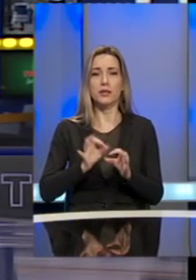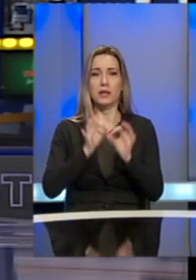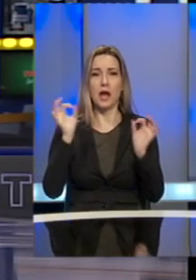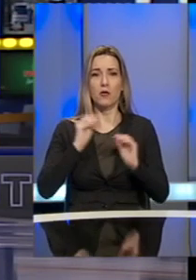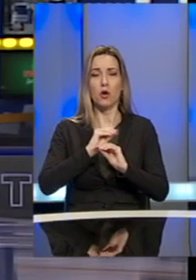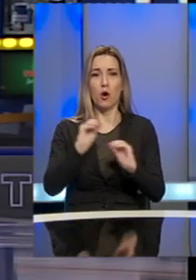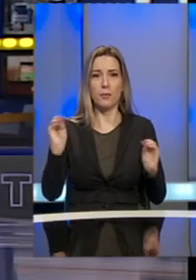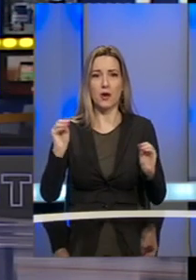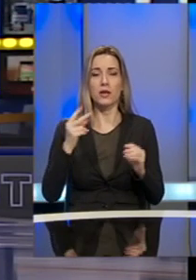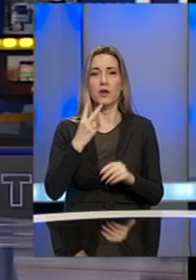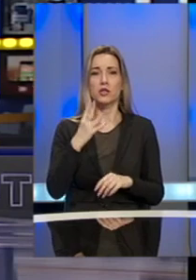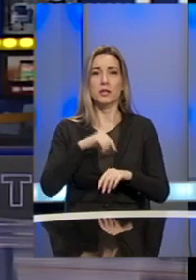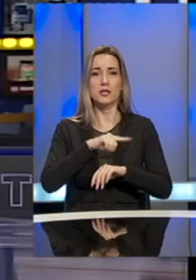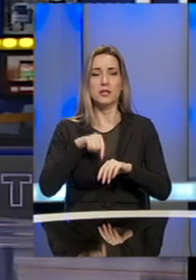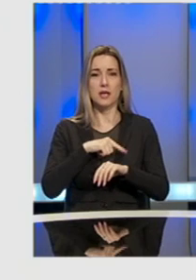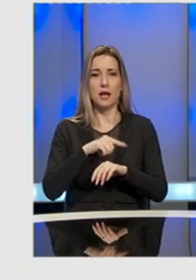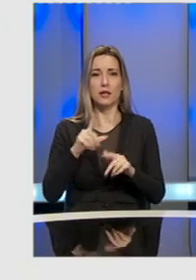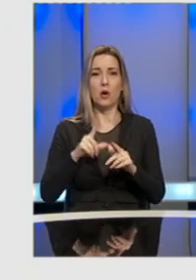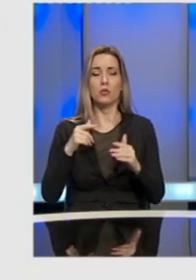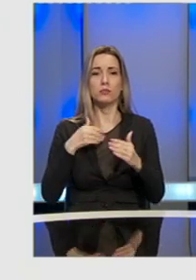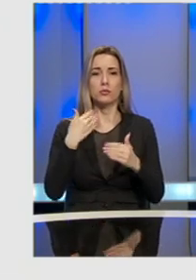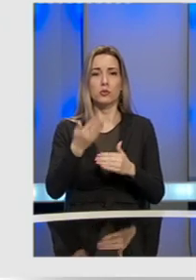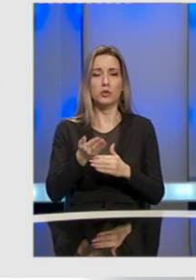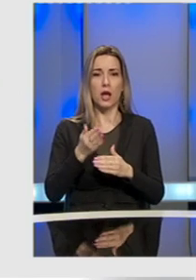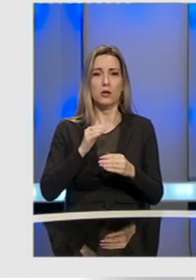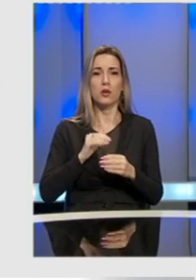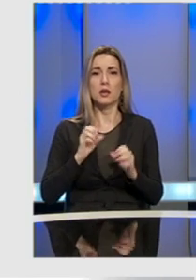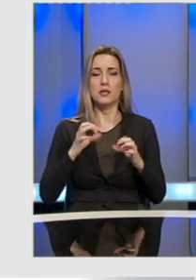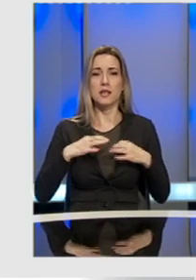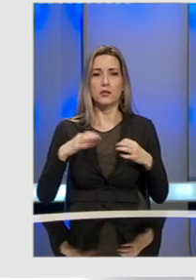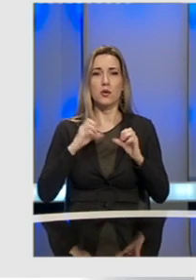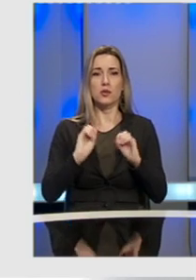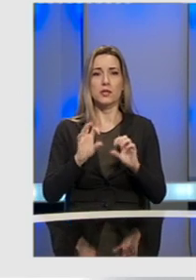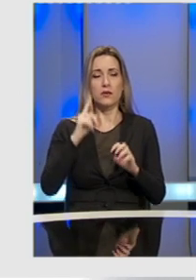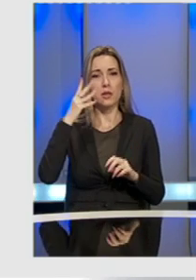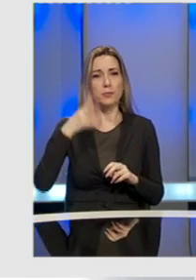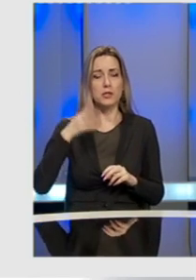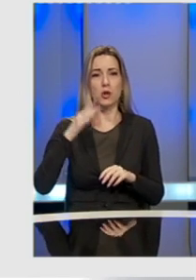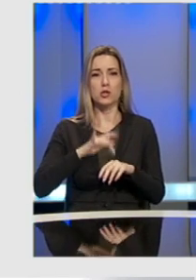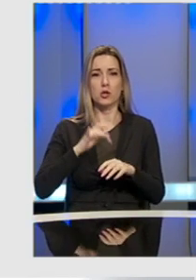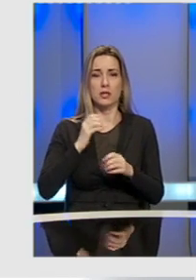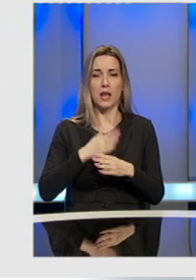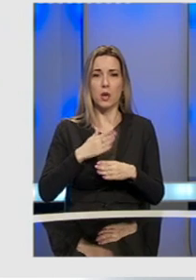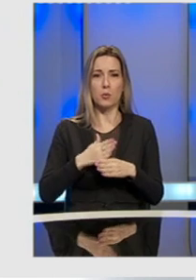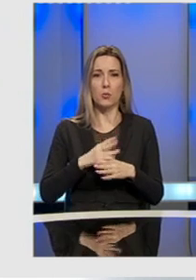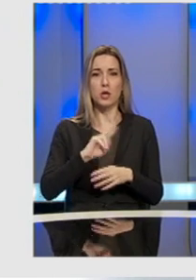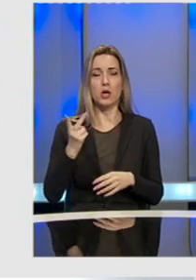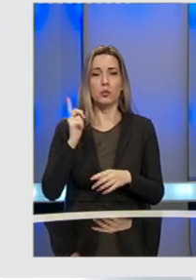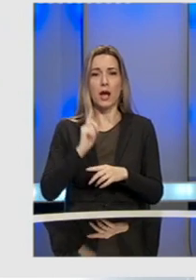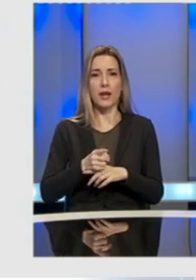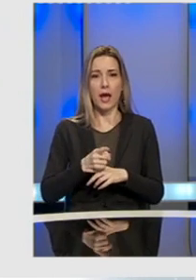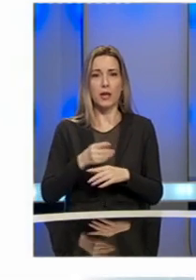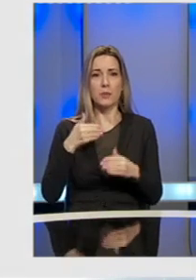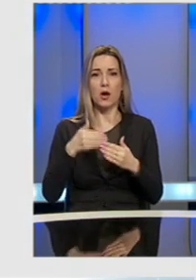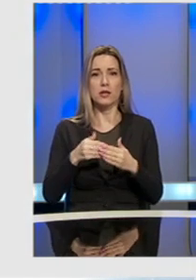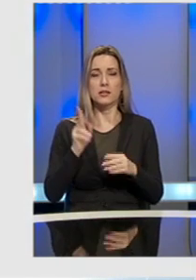objavljeni i dostupni 24 časa u svrhu pružanja zdravstvenog savjetovanja i psihosocijalne pomoći. Druga naredba odnosi se